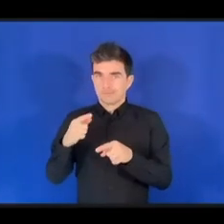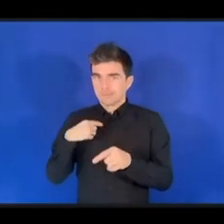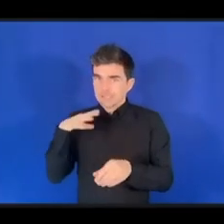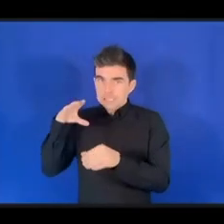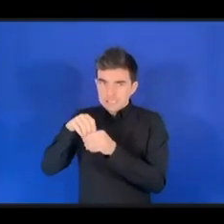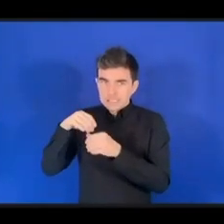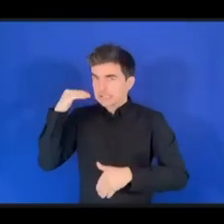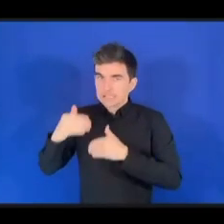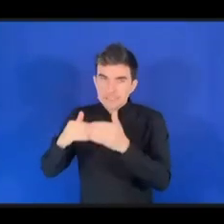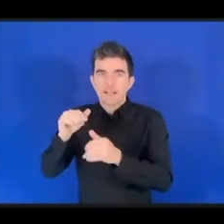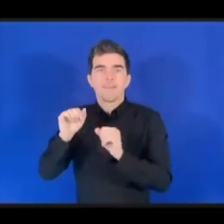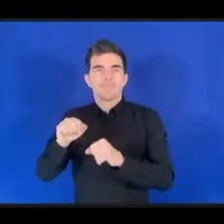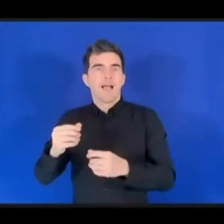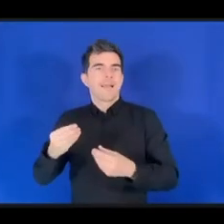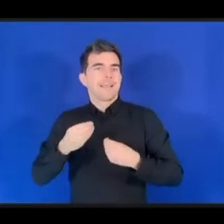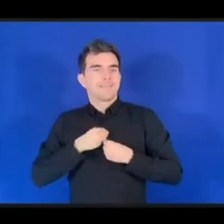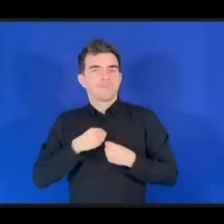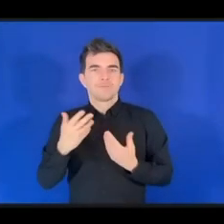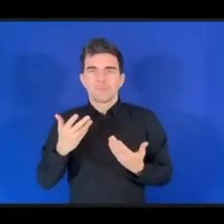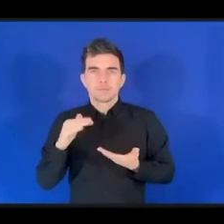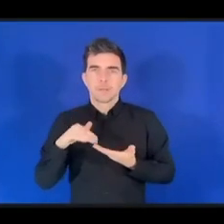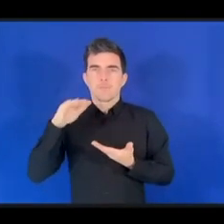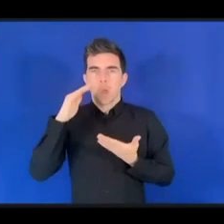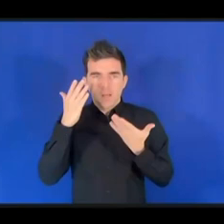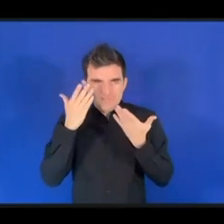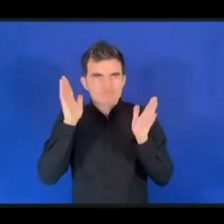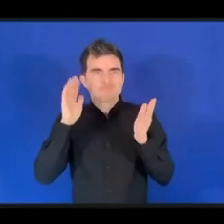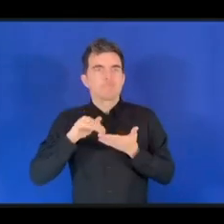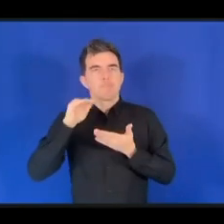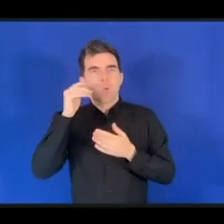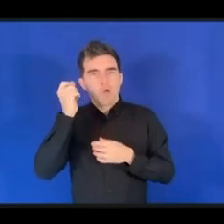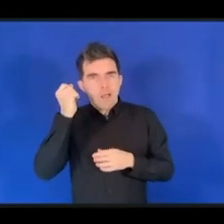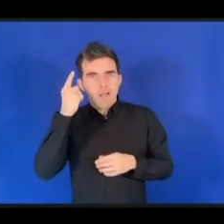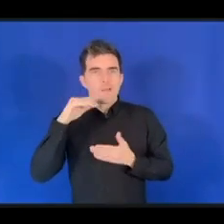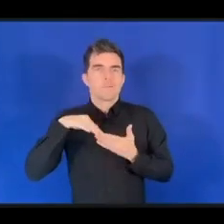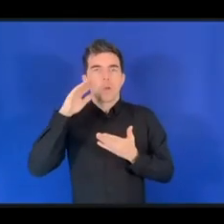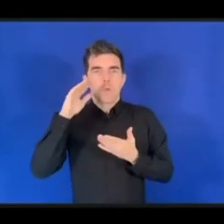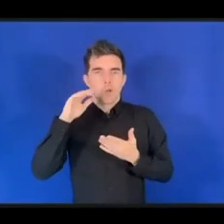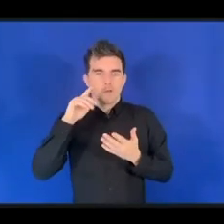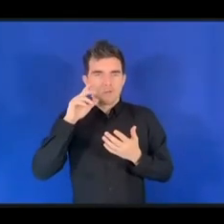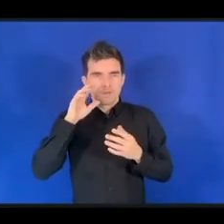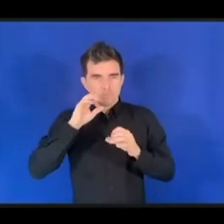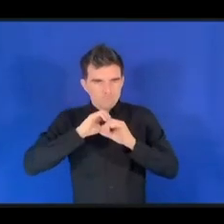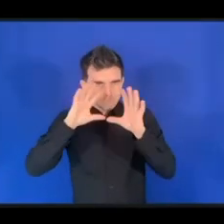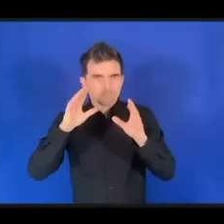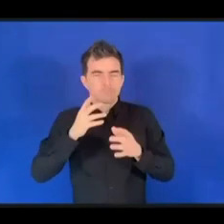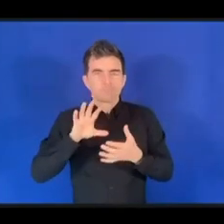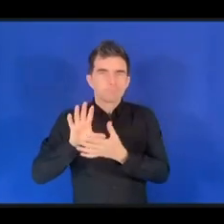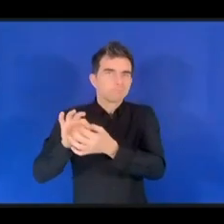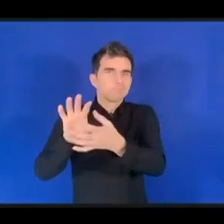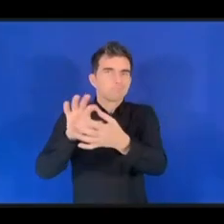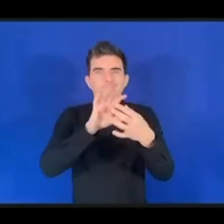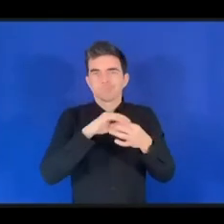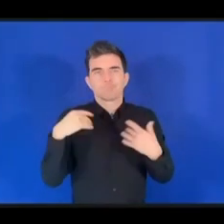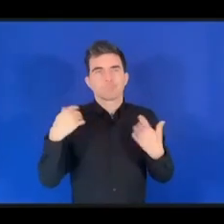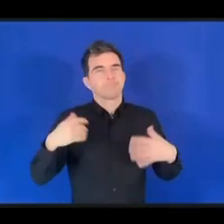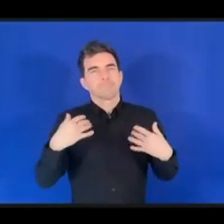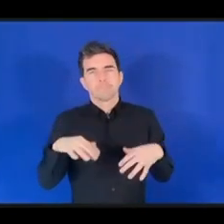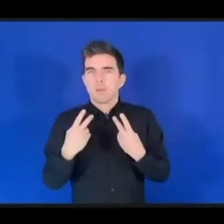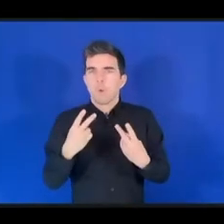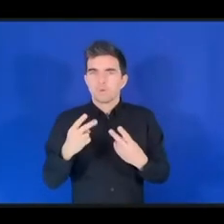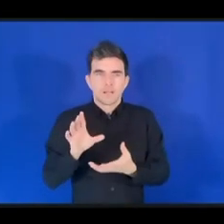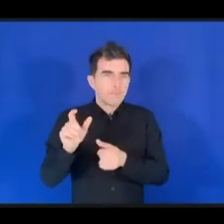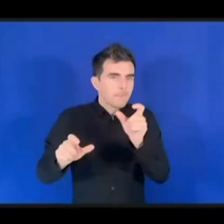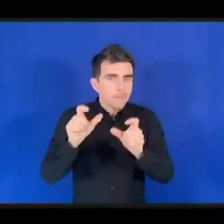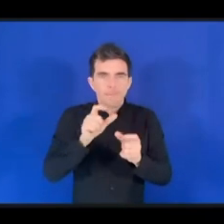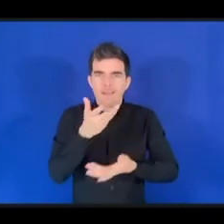متعدده الاطراف وهذه المساحه يمكن ان تحسن ولكني